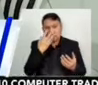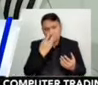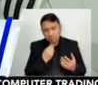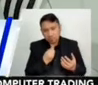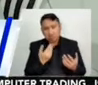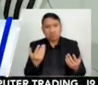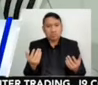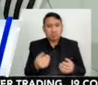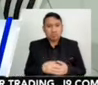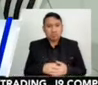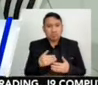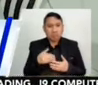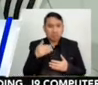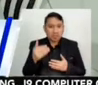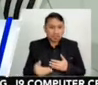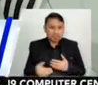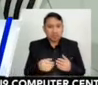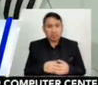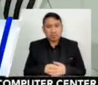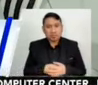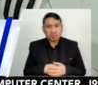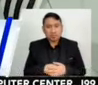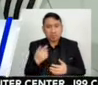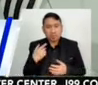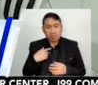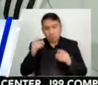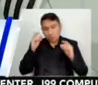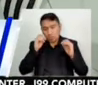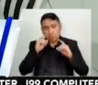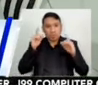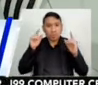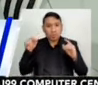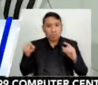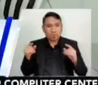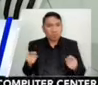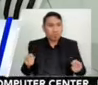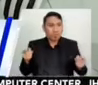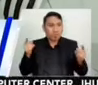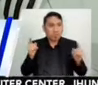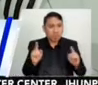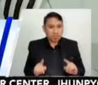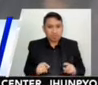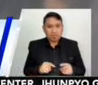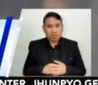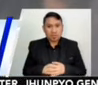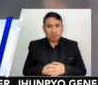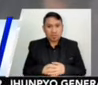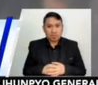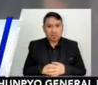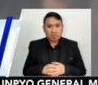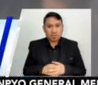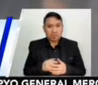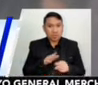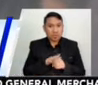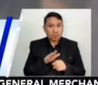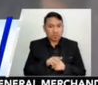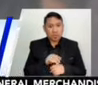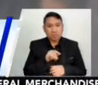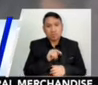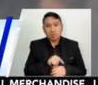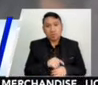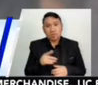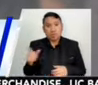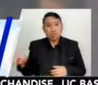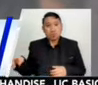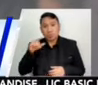then nung Nagulat na lang siya at yun nga nangyari yung rape nagawa magsumbong ng biktima sa kanyang